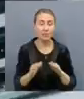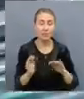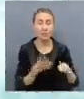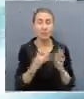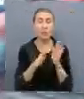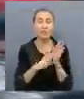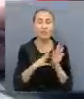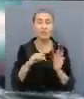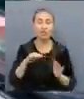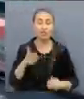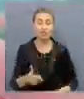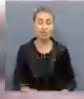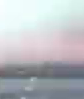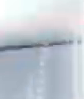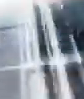тенге.